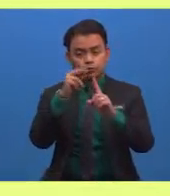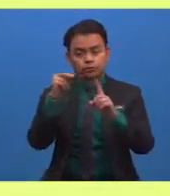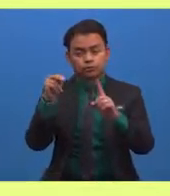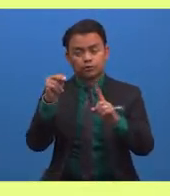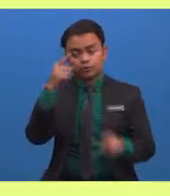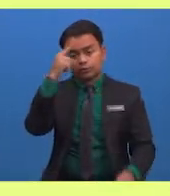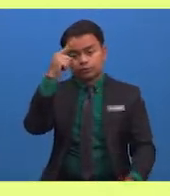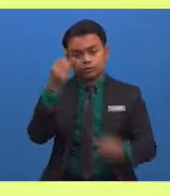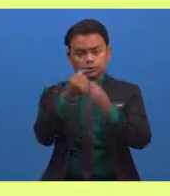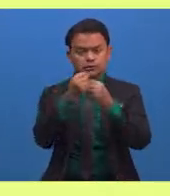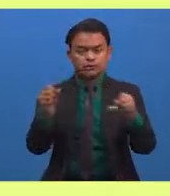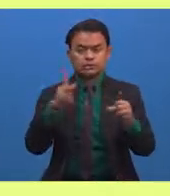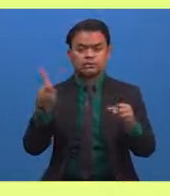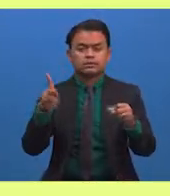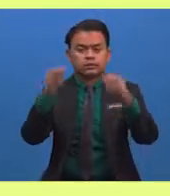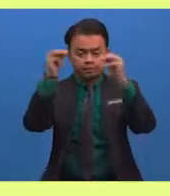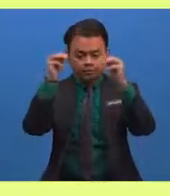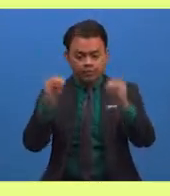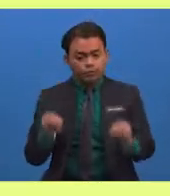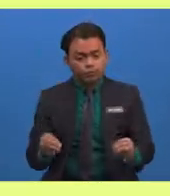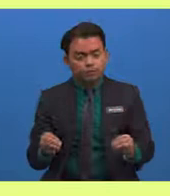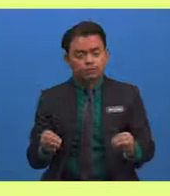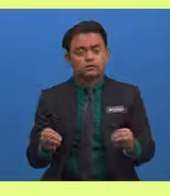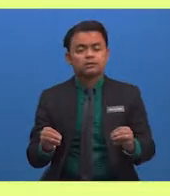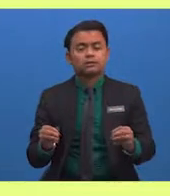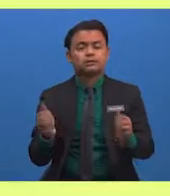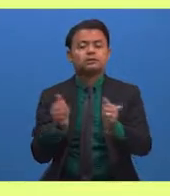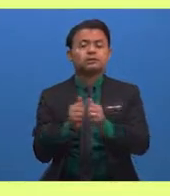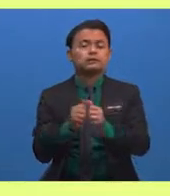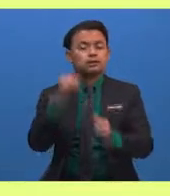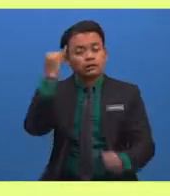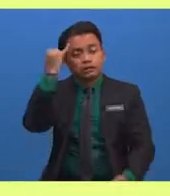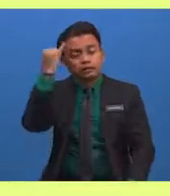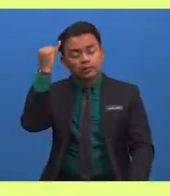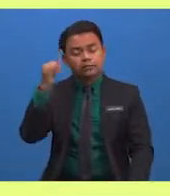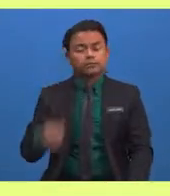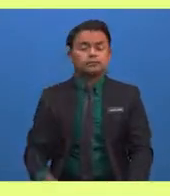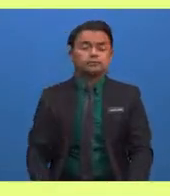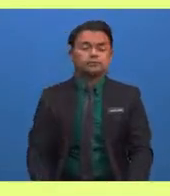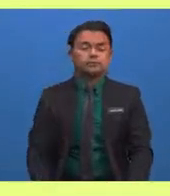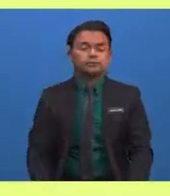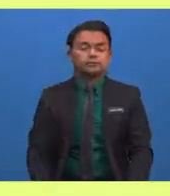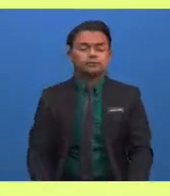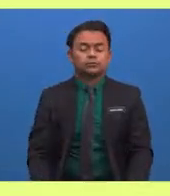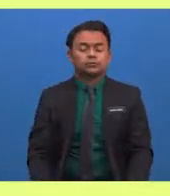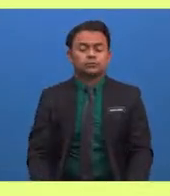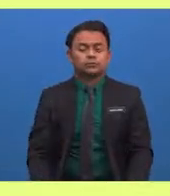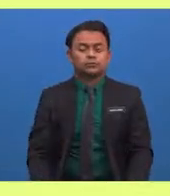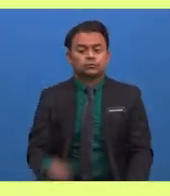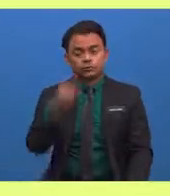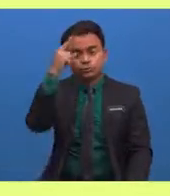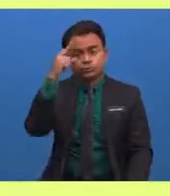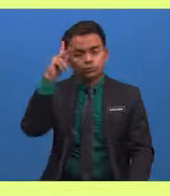dengan ilmu pengetahuan yang cukup agar mereka kenal diri, memahami tugas dan